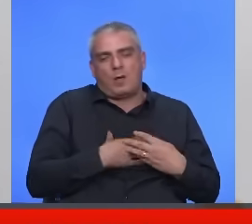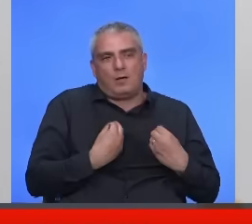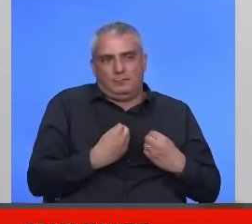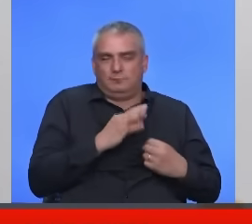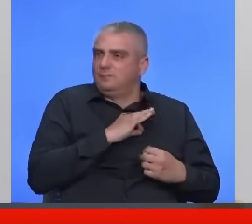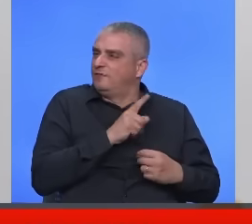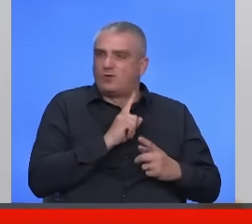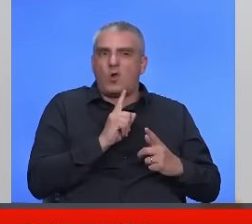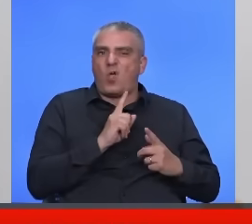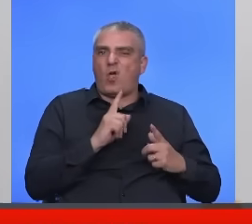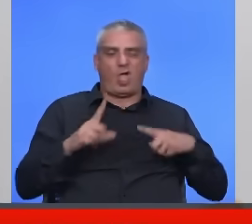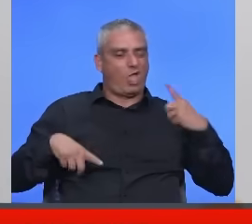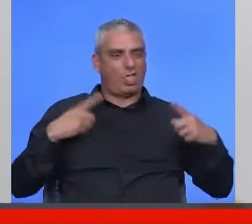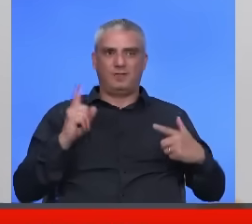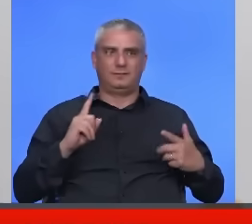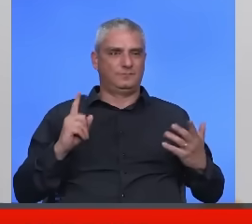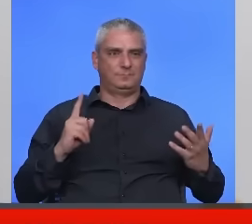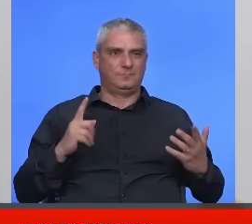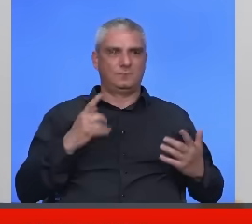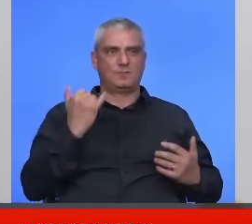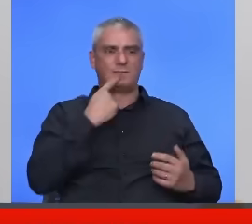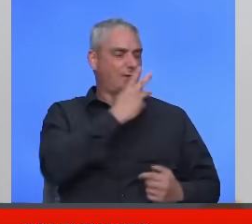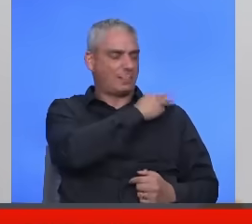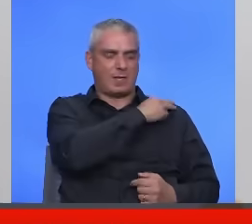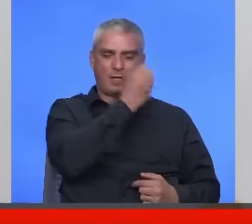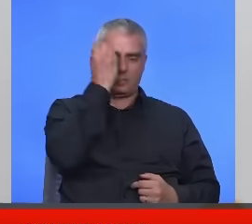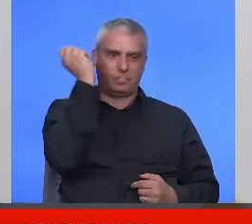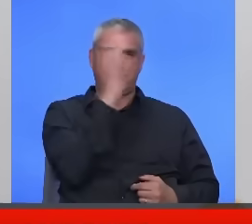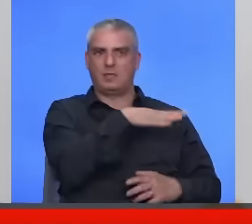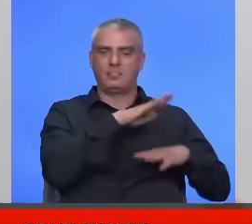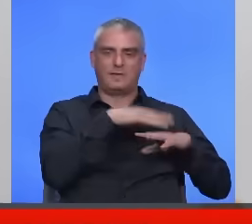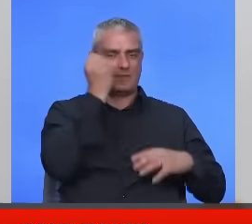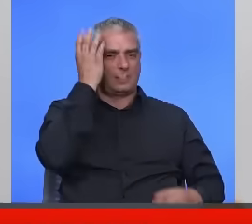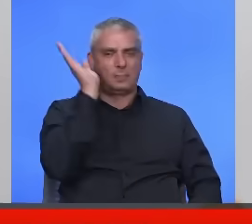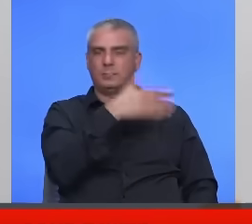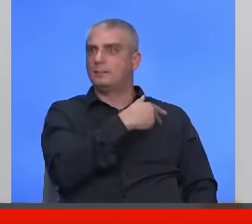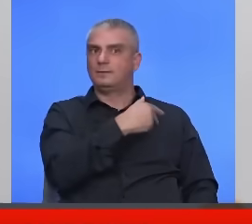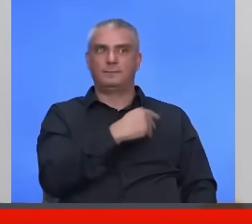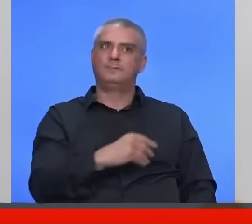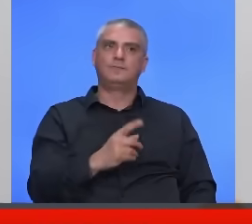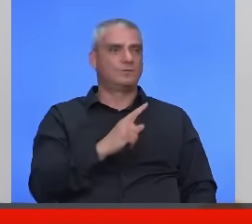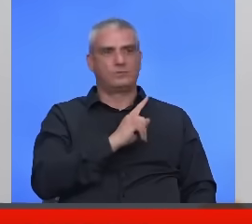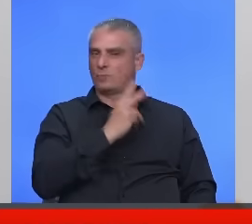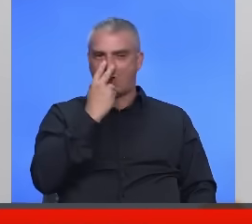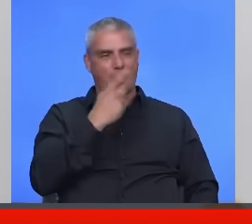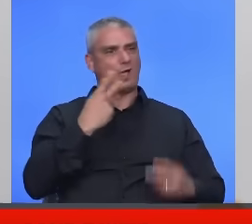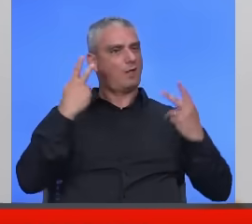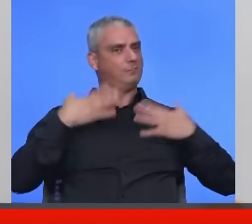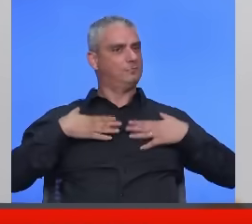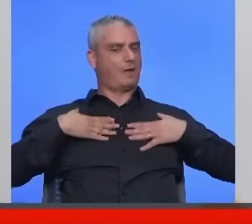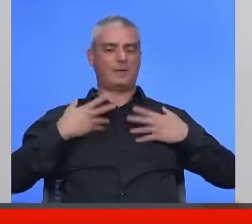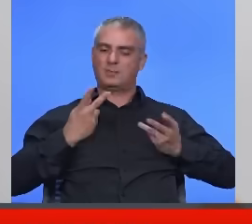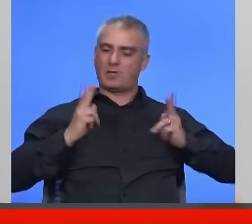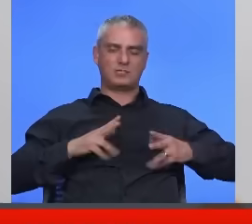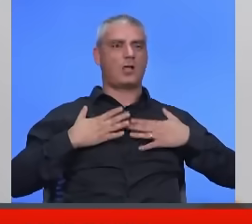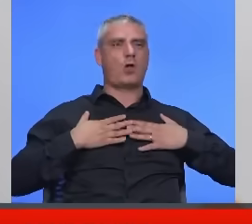אותו, לא הדרגות. תמיד הוא אמר דרגות מצ'וקמקות או תפקיד מצ'וקמק. הוא לא ראה את